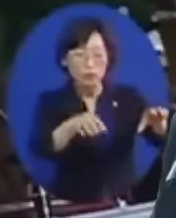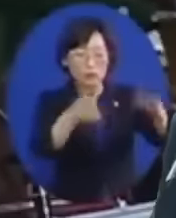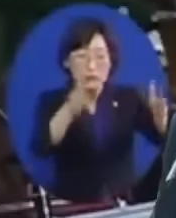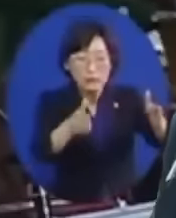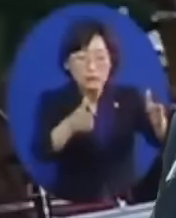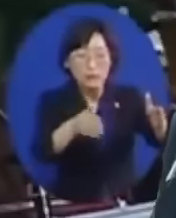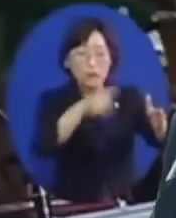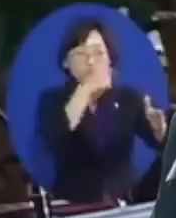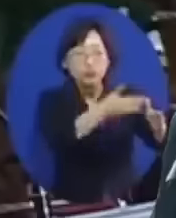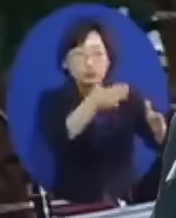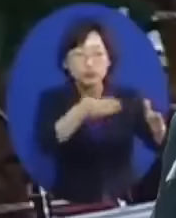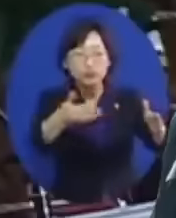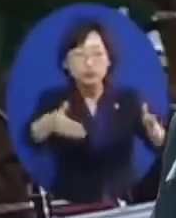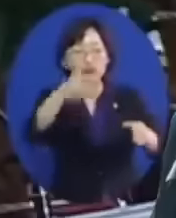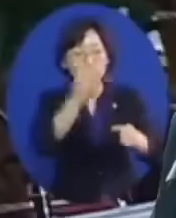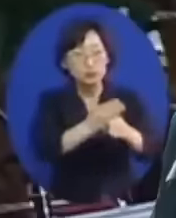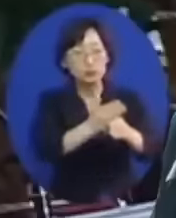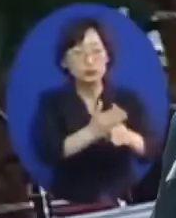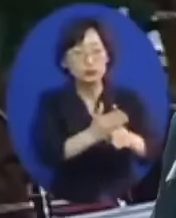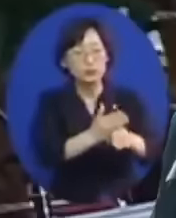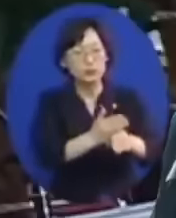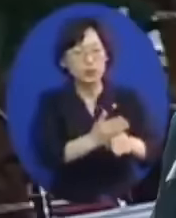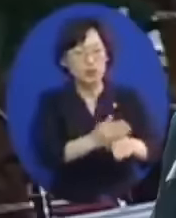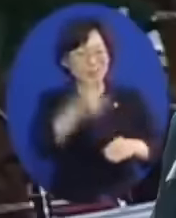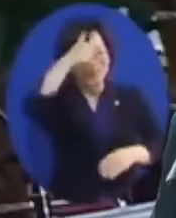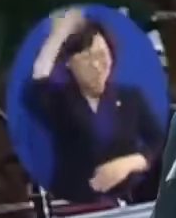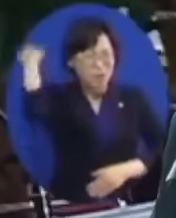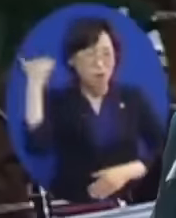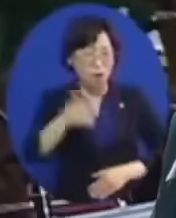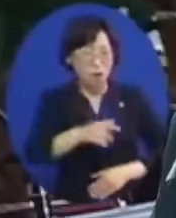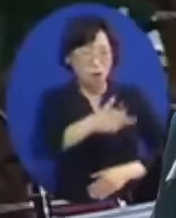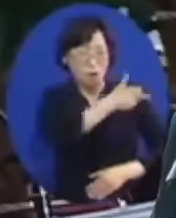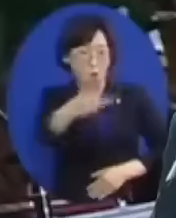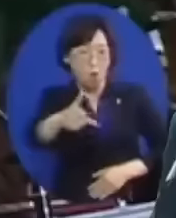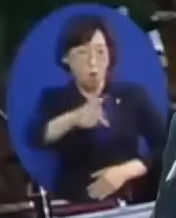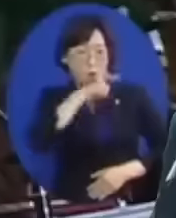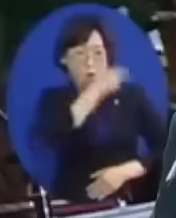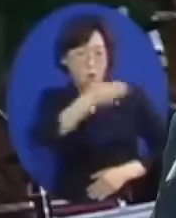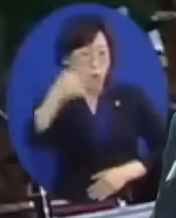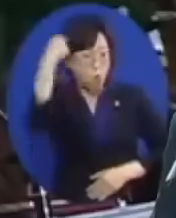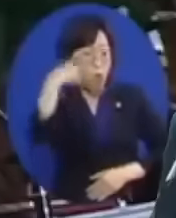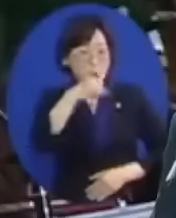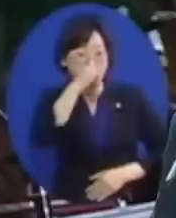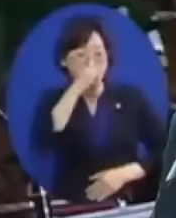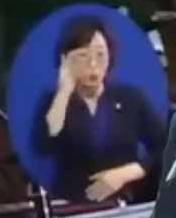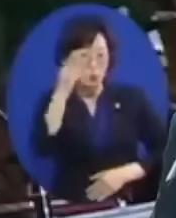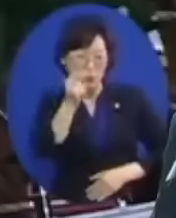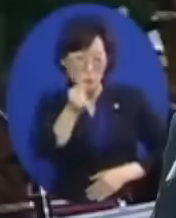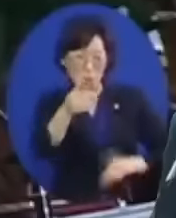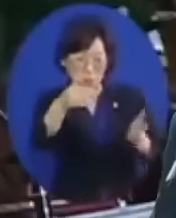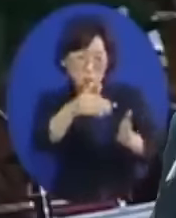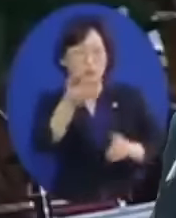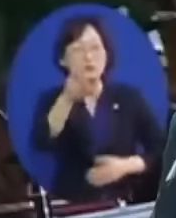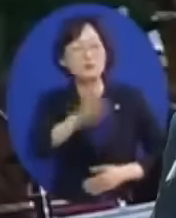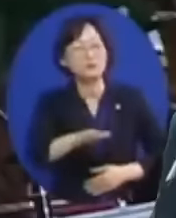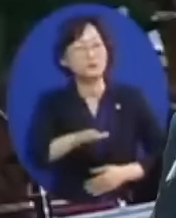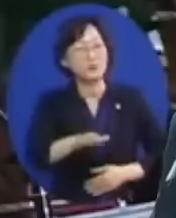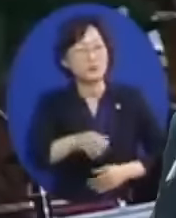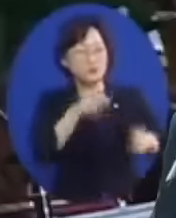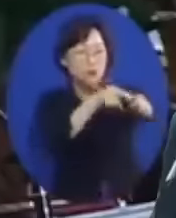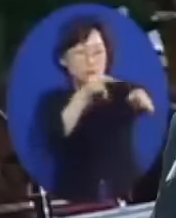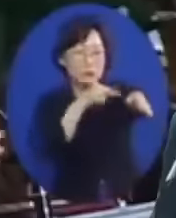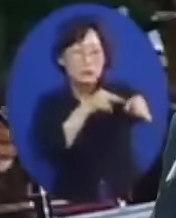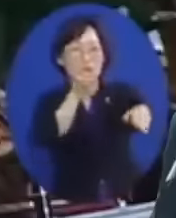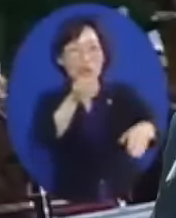보면 조그만 개울물 같은데 그때는 큰 강같이 보였었습니다. 그게 세멘트 콘크리트 다리가 하나밖에